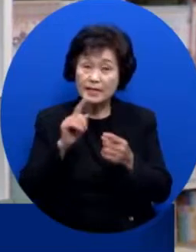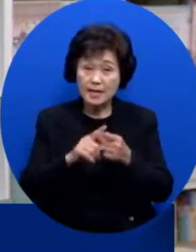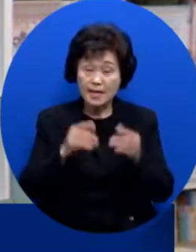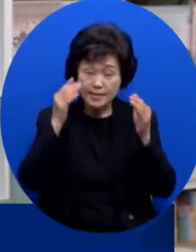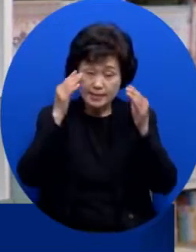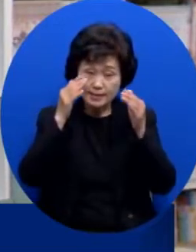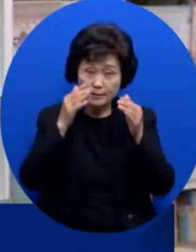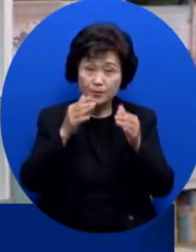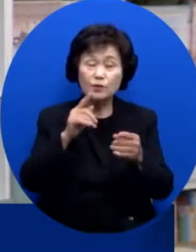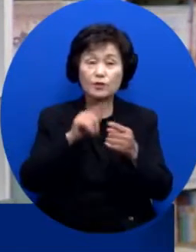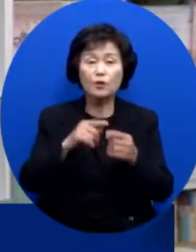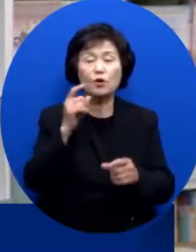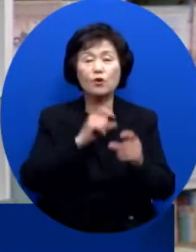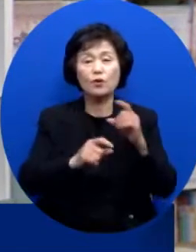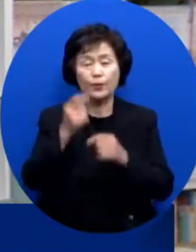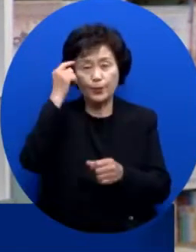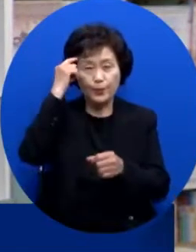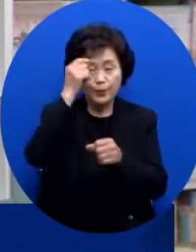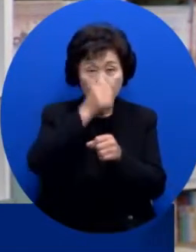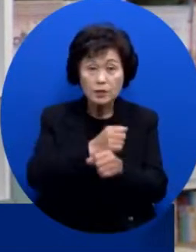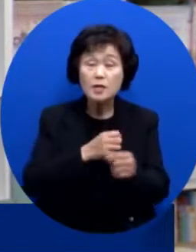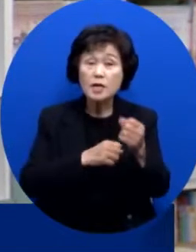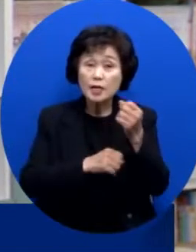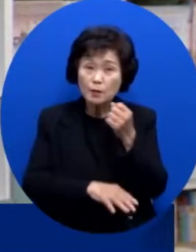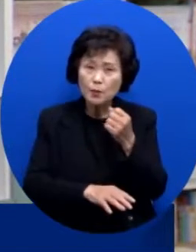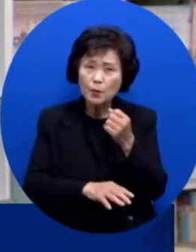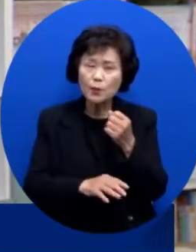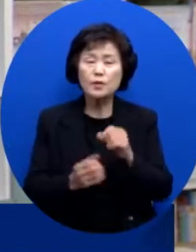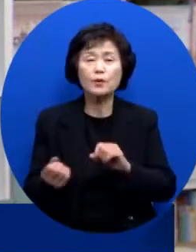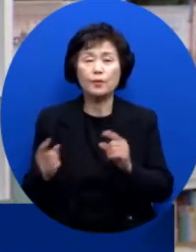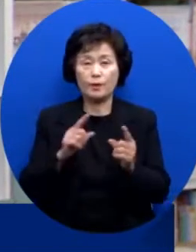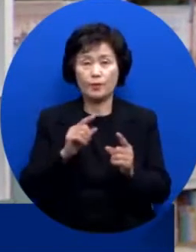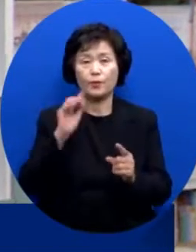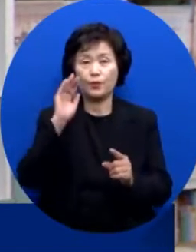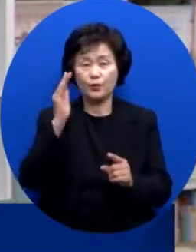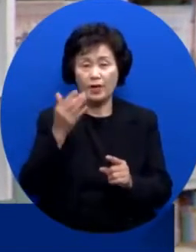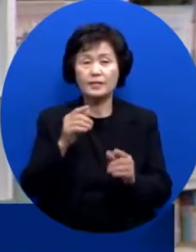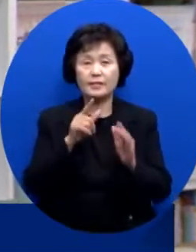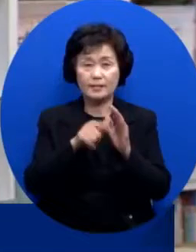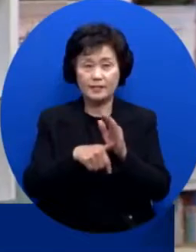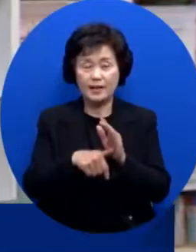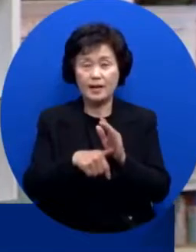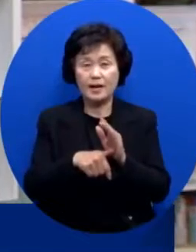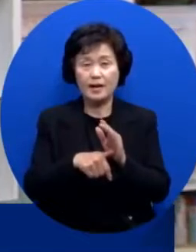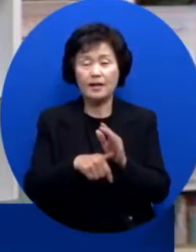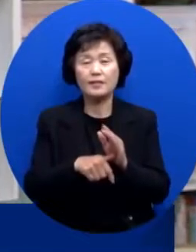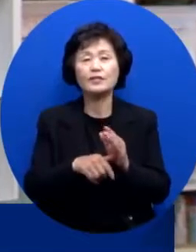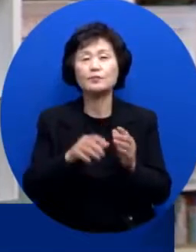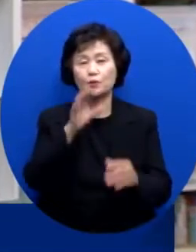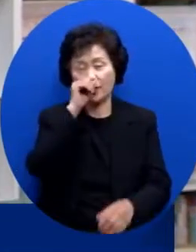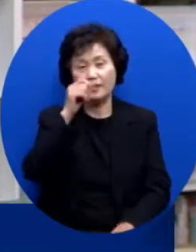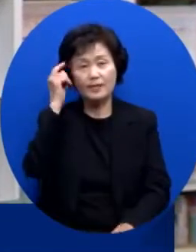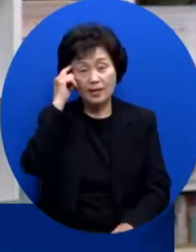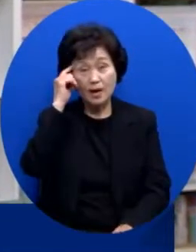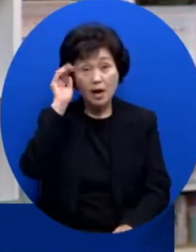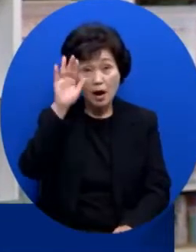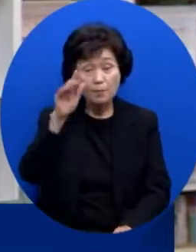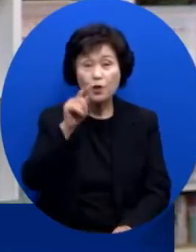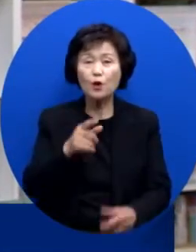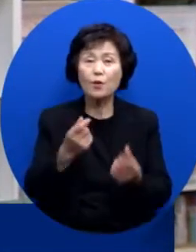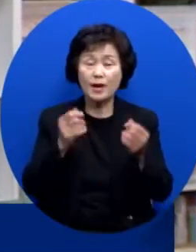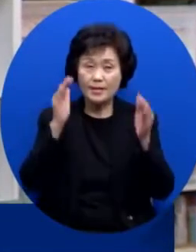집중적으로 우리가 연구해서 기본 본질이 좀 회복되는 그런 시간이 되면 좋겠다 이렇게 생각합니다. 앞으로 그런 방향으로